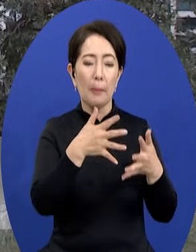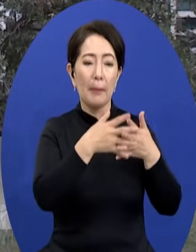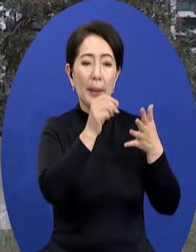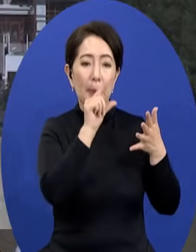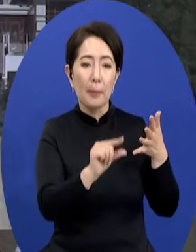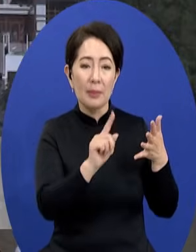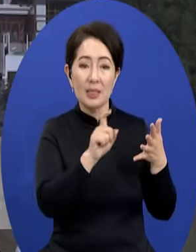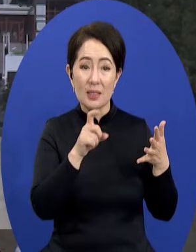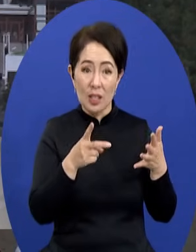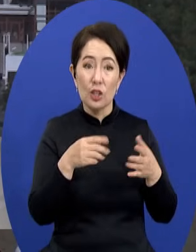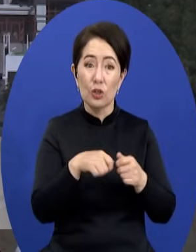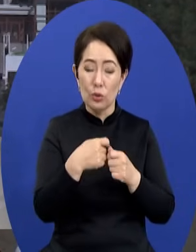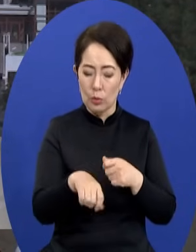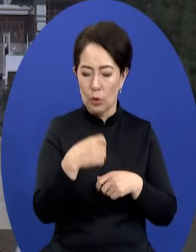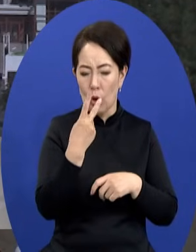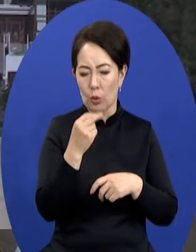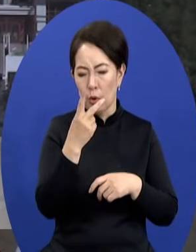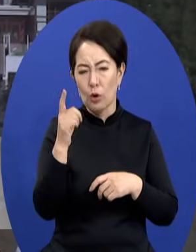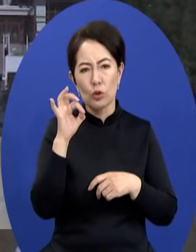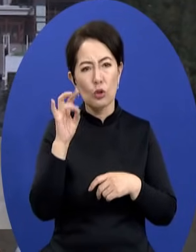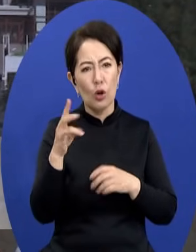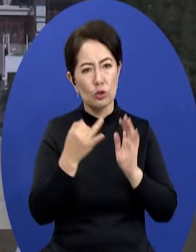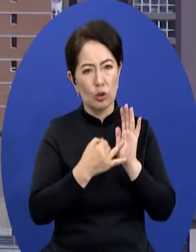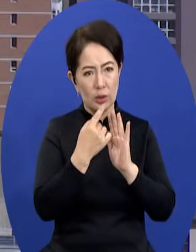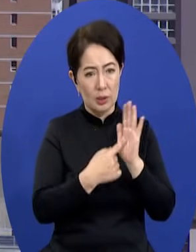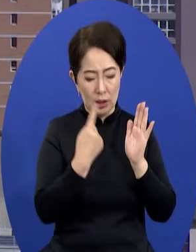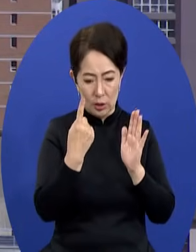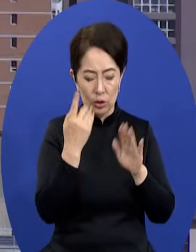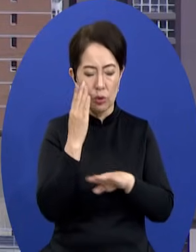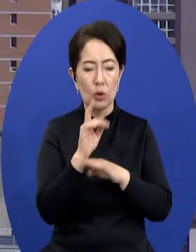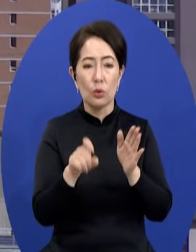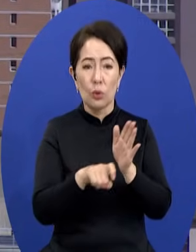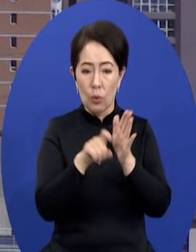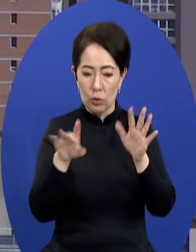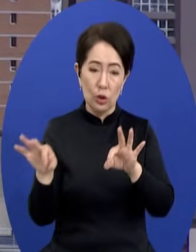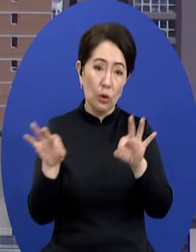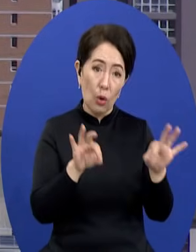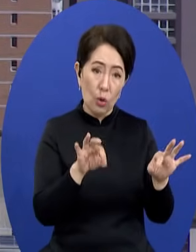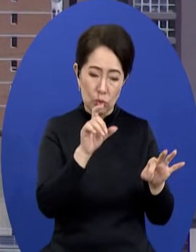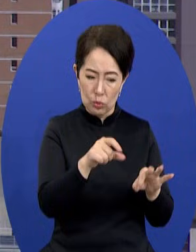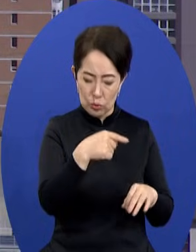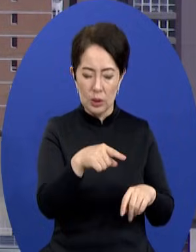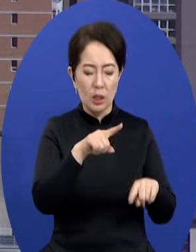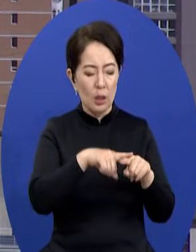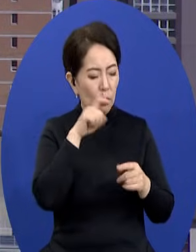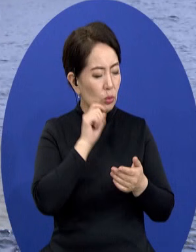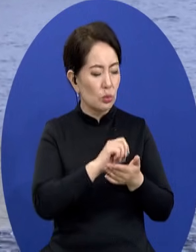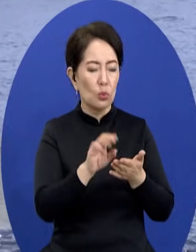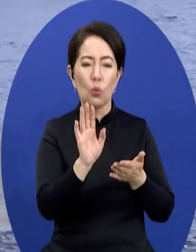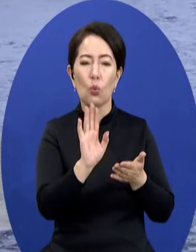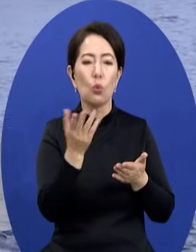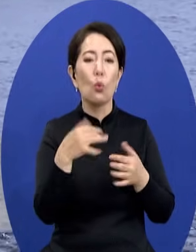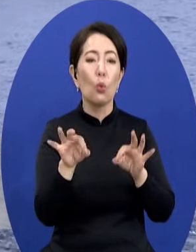зээлийн төлбөрөө 2021 оны 7-р сарын 1-ний өдрийг хүртэл хойшлуулсан зээлдэгч нарын төлбөрийг нэмэлт хүсэлт гаргах